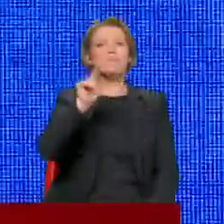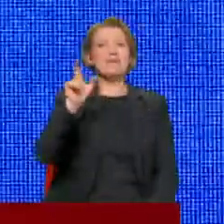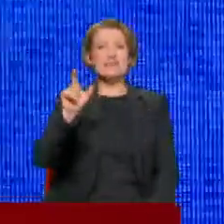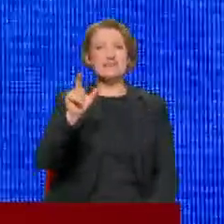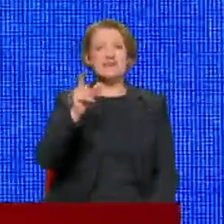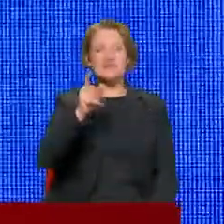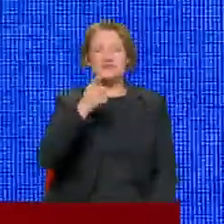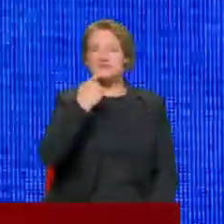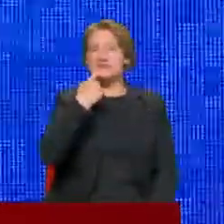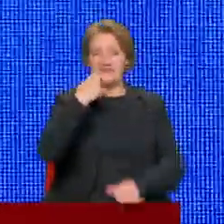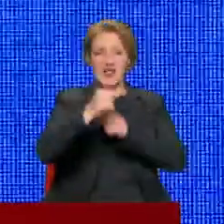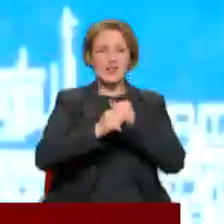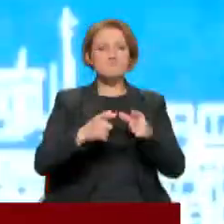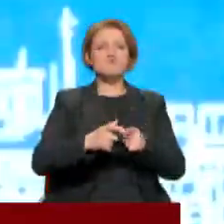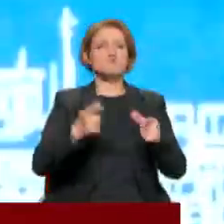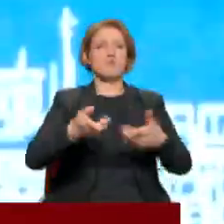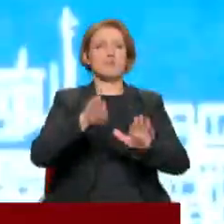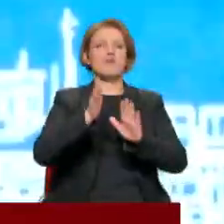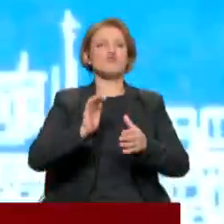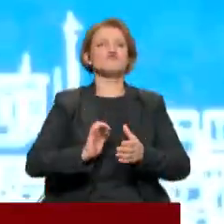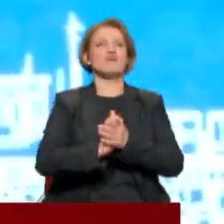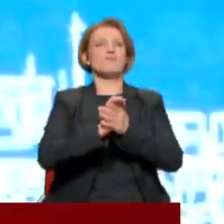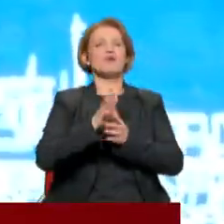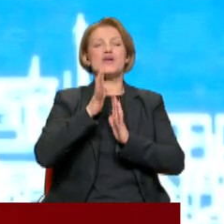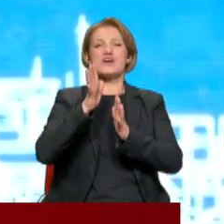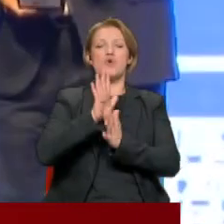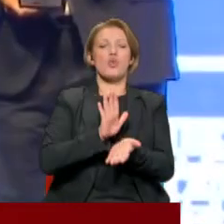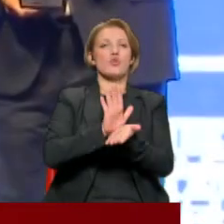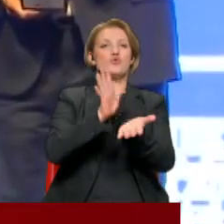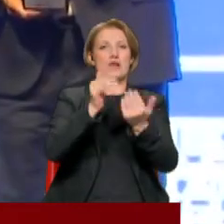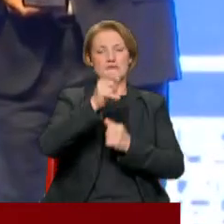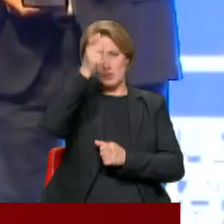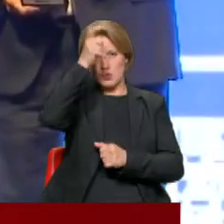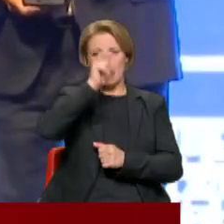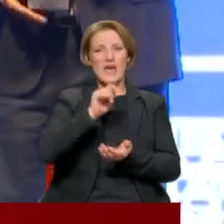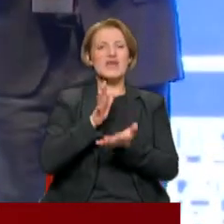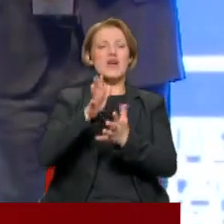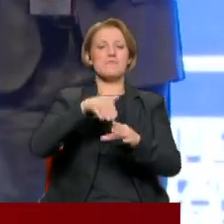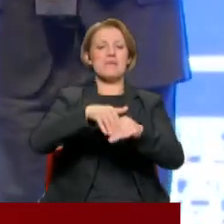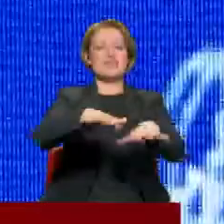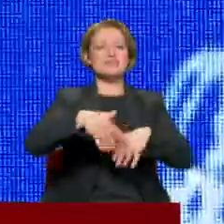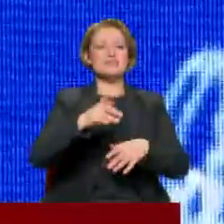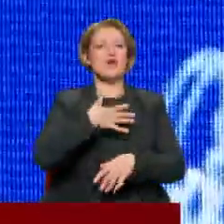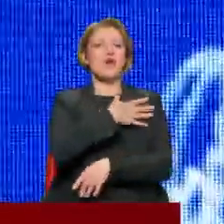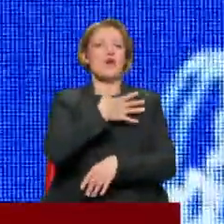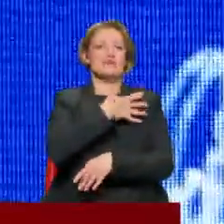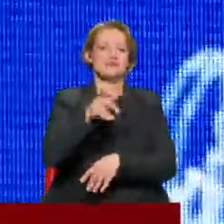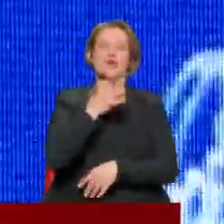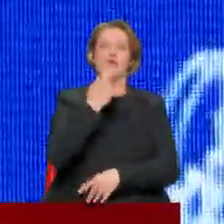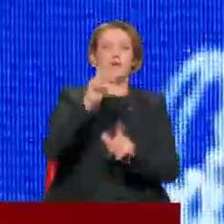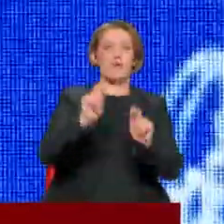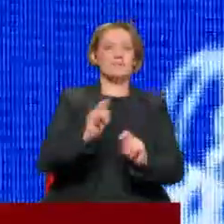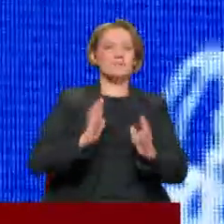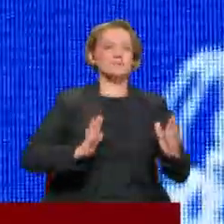büyümesini sürdürüyor Şampiyon ihracatçıların da ödül aldı Türkiye ihracatçılar meclisinin genel kurulunda konuştu Erdoğan